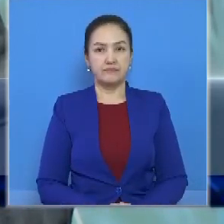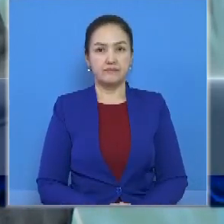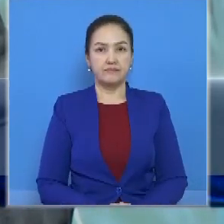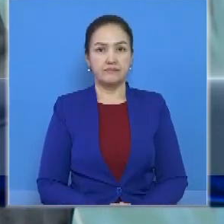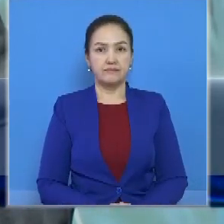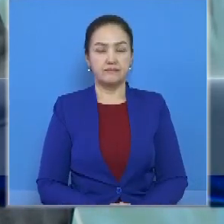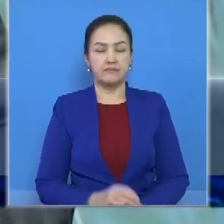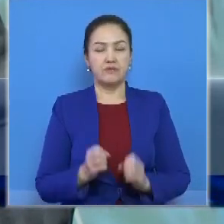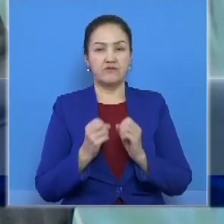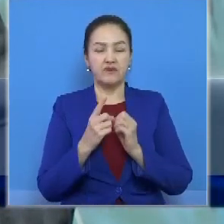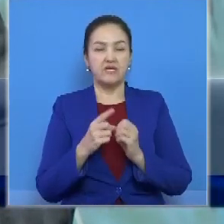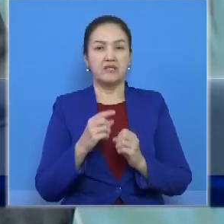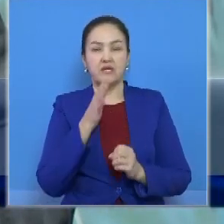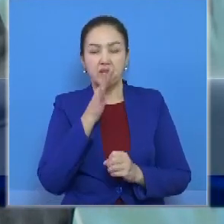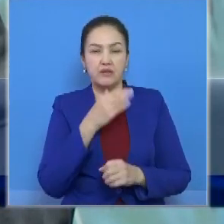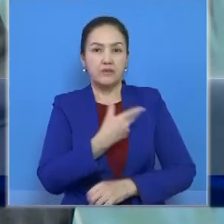лет прививаются,